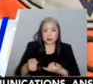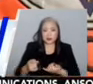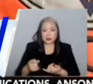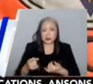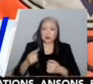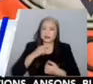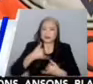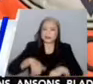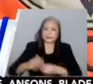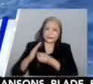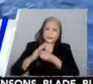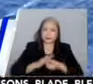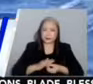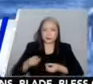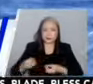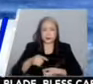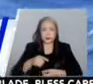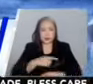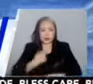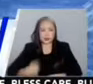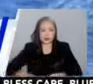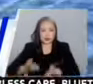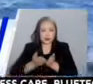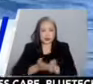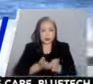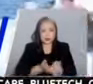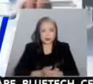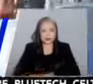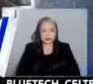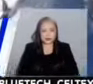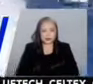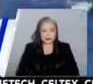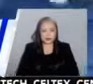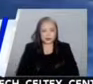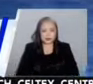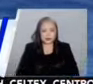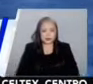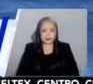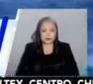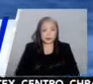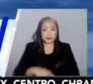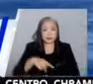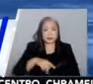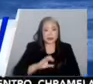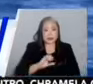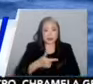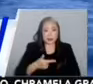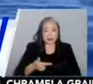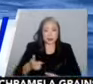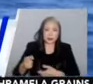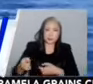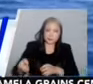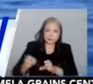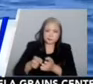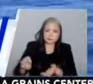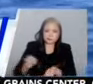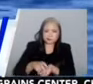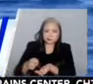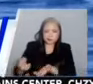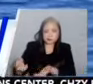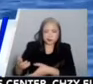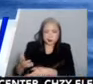other Chinese Coast Guard vessels. Nang makuha na ng PCG ang mga sugatan, sakalang nagbaba ang China ng rubber boat at lumapit sa